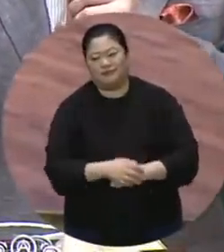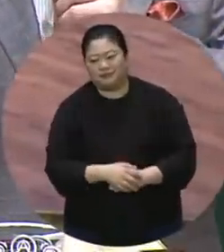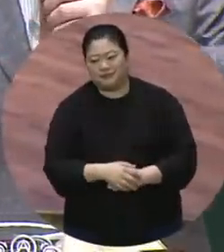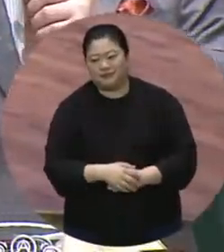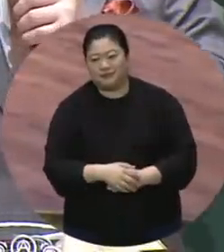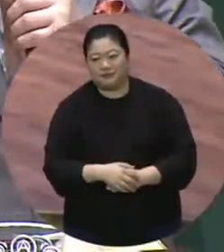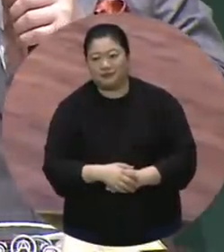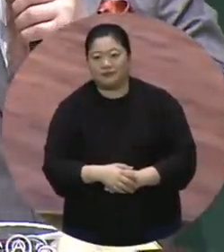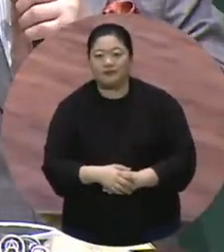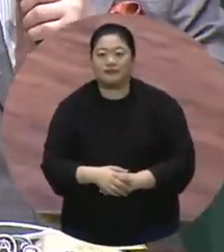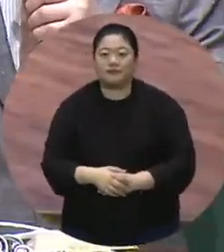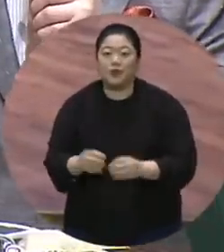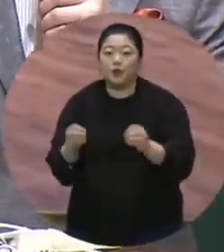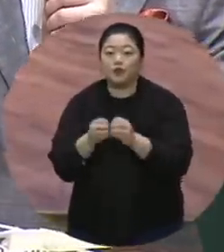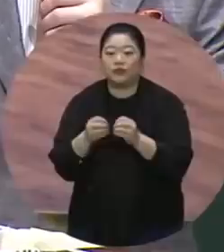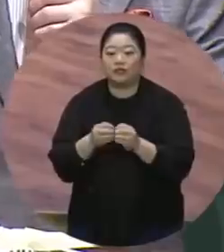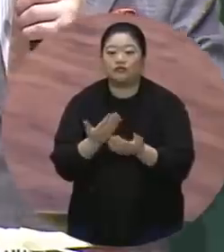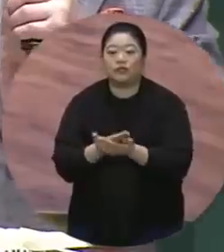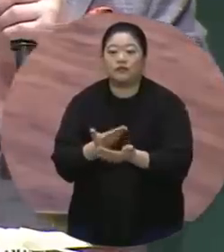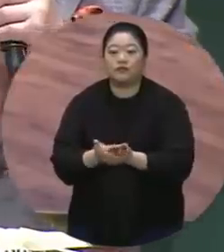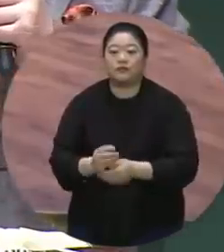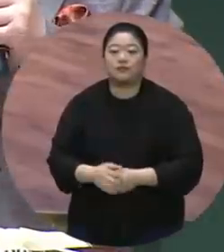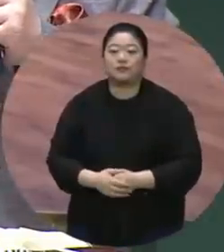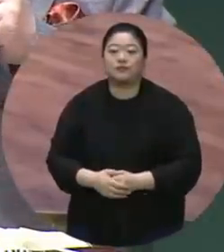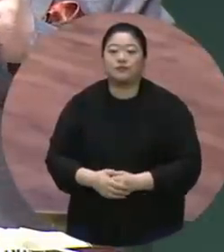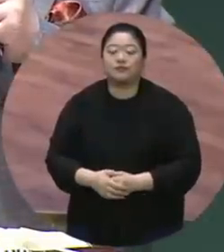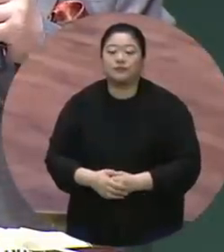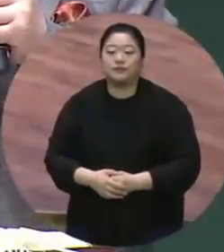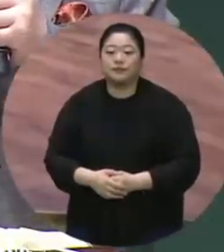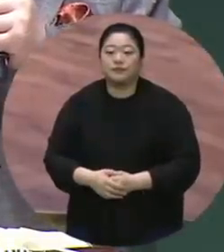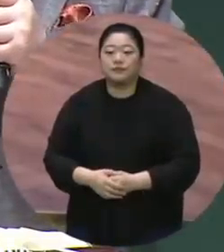자, 한번 띄워보세요. 자, 유언의 말씀이요.